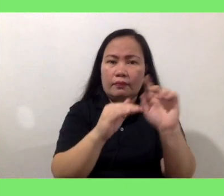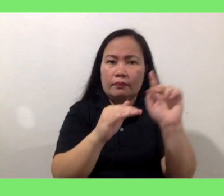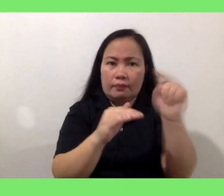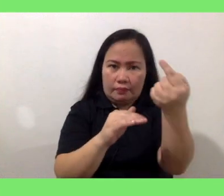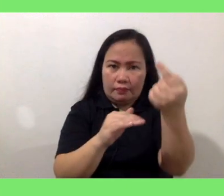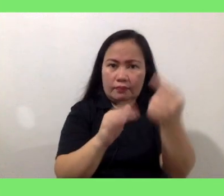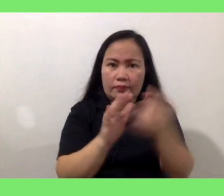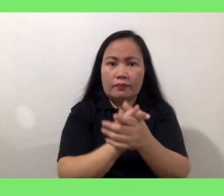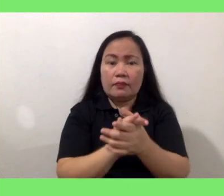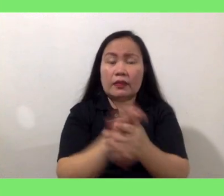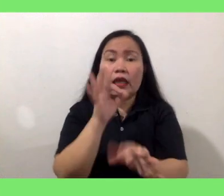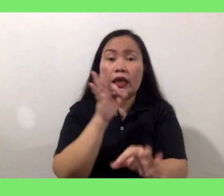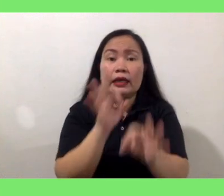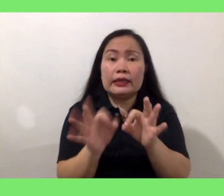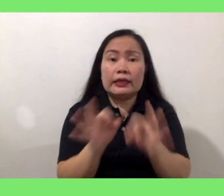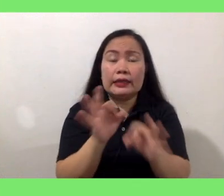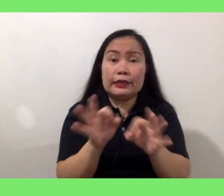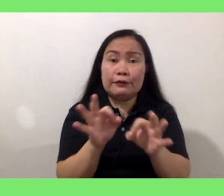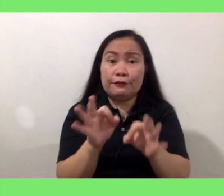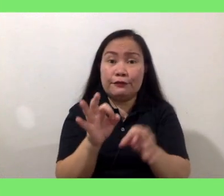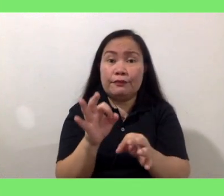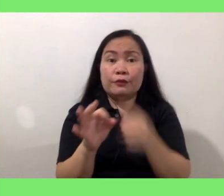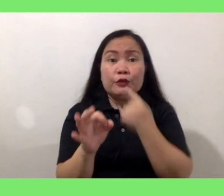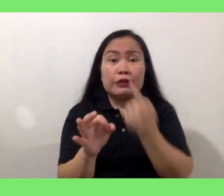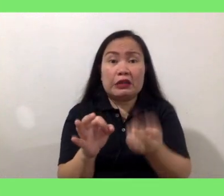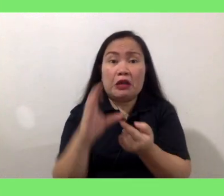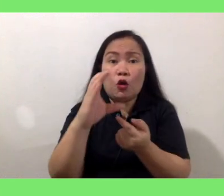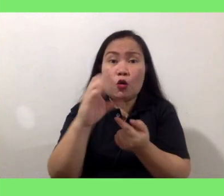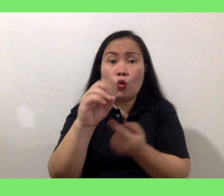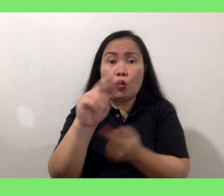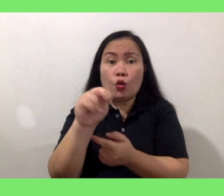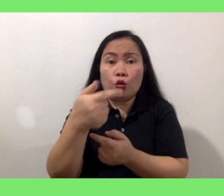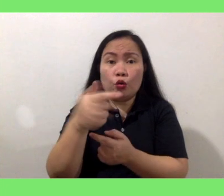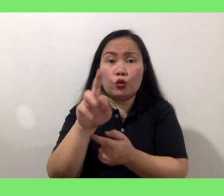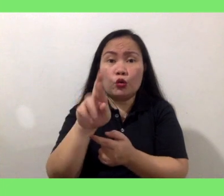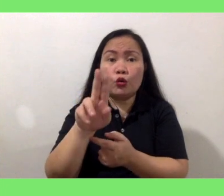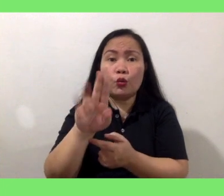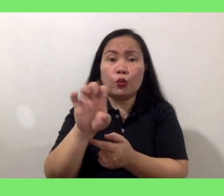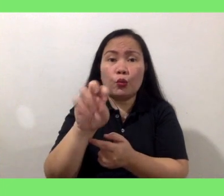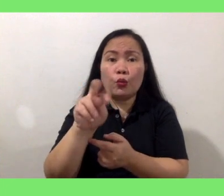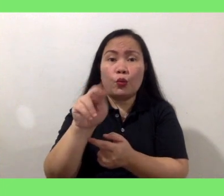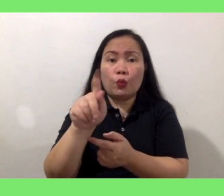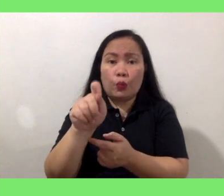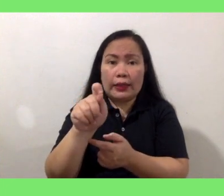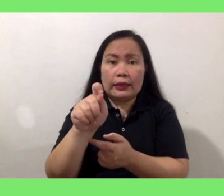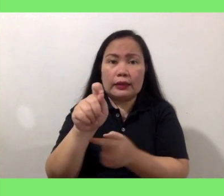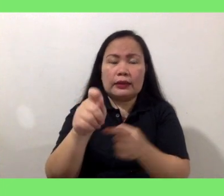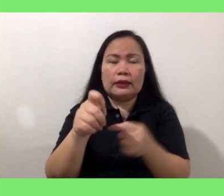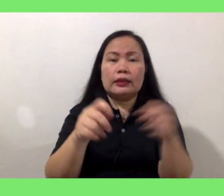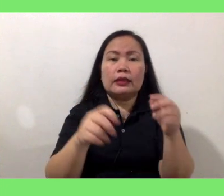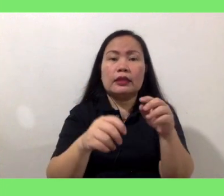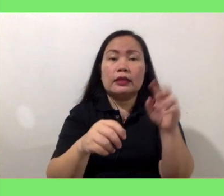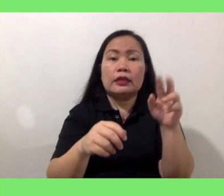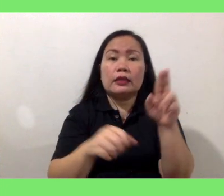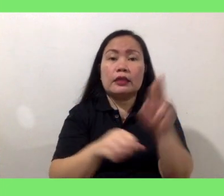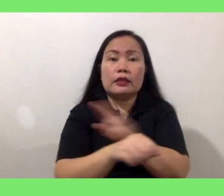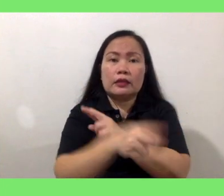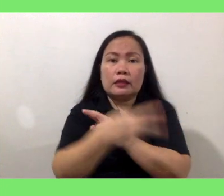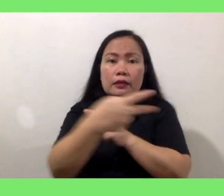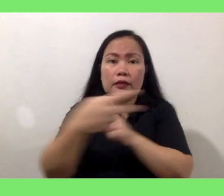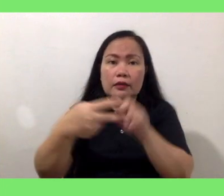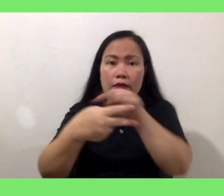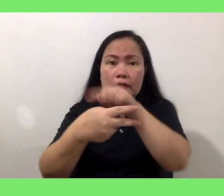equal na sila, then we can say that they are congruent. Okay? Now, take note, kapag measures po